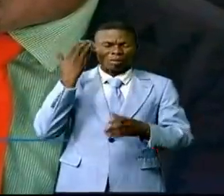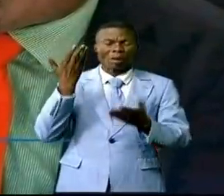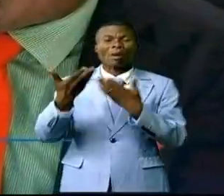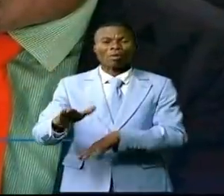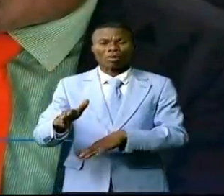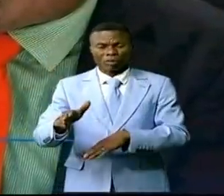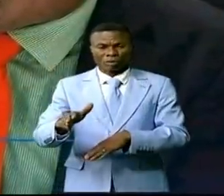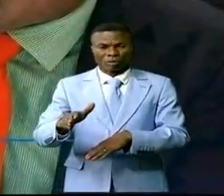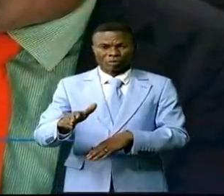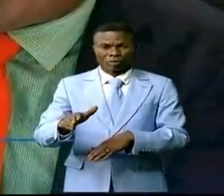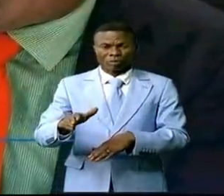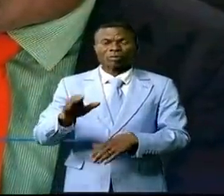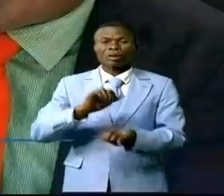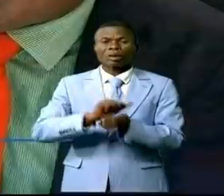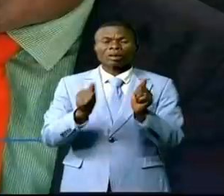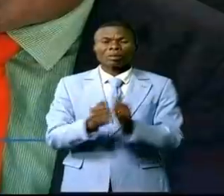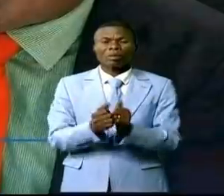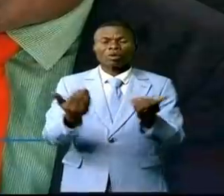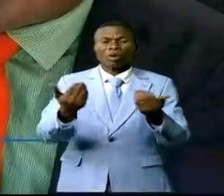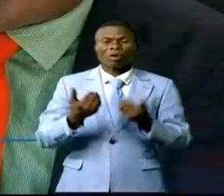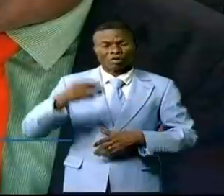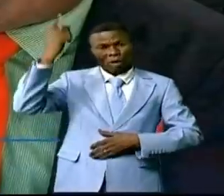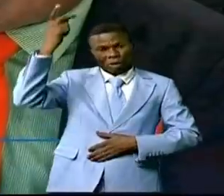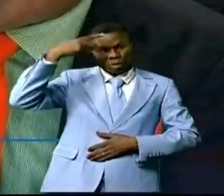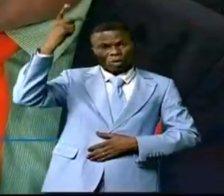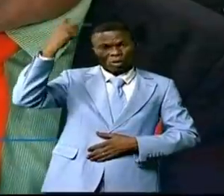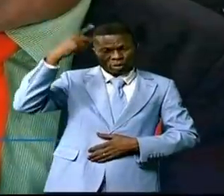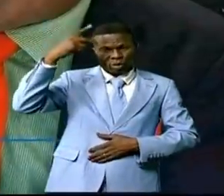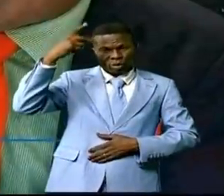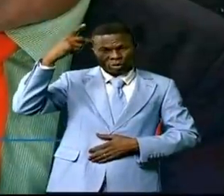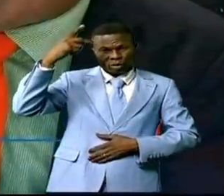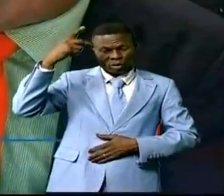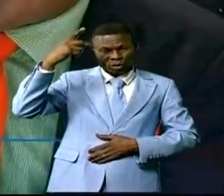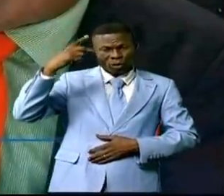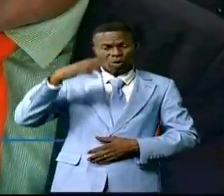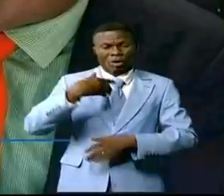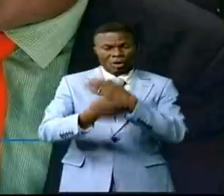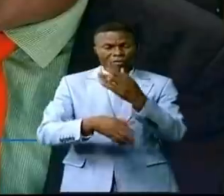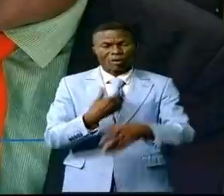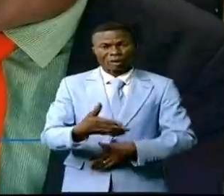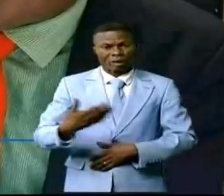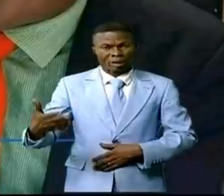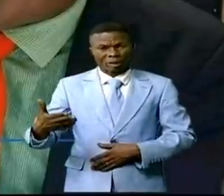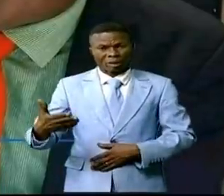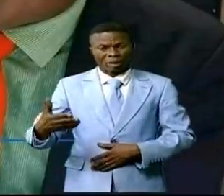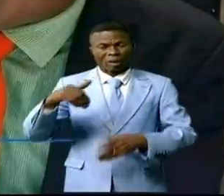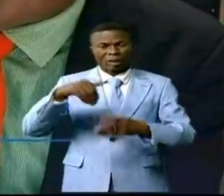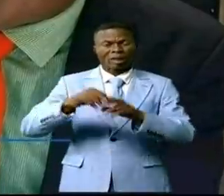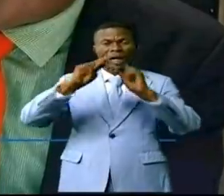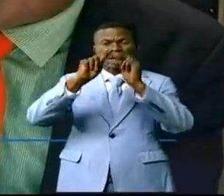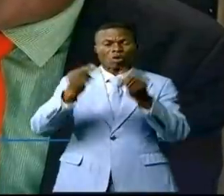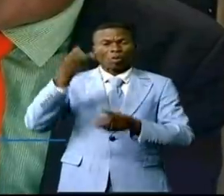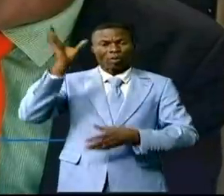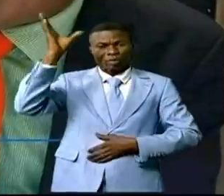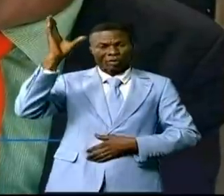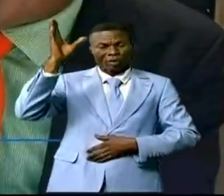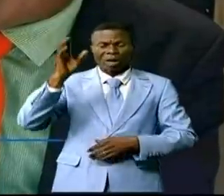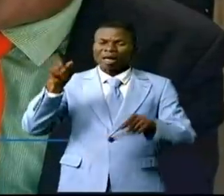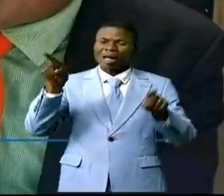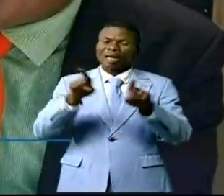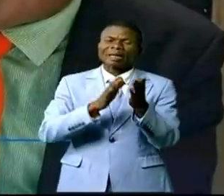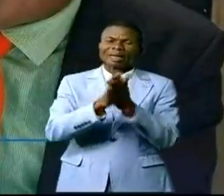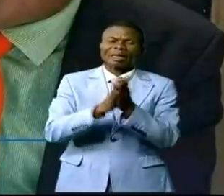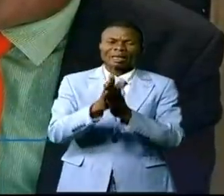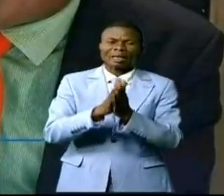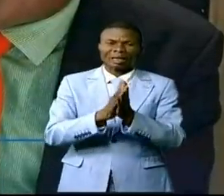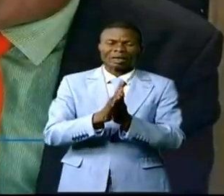la conséquence d'une volonté politique d'imposer des choses dans un groupement qui n'a pas de rapport avec